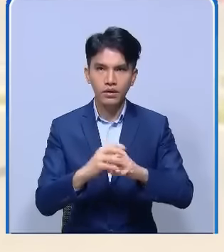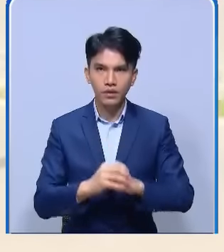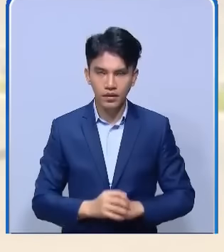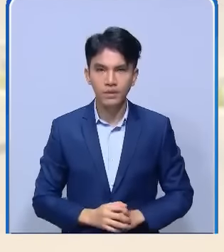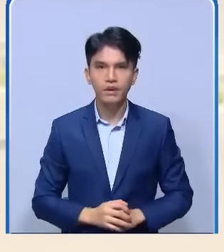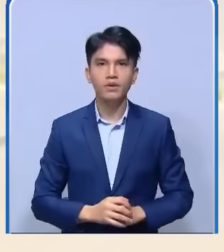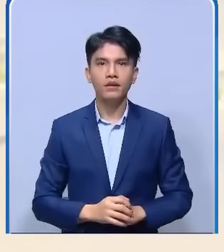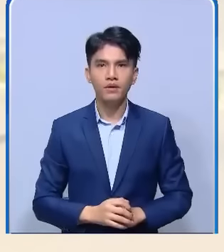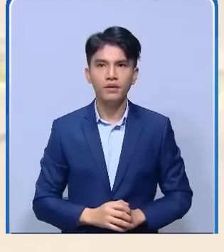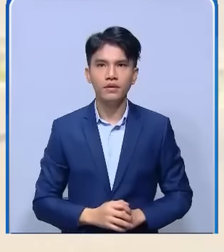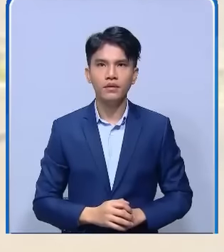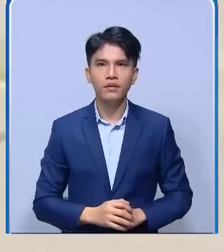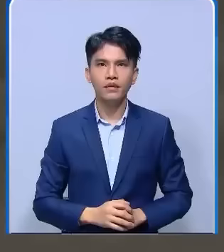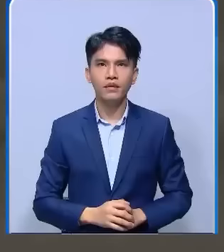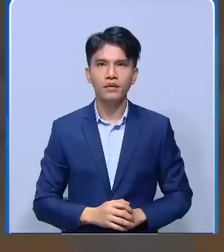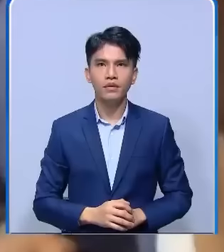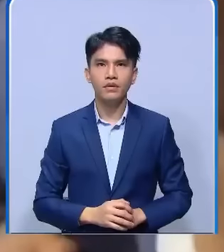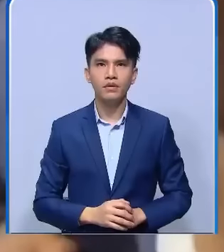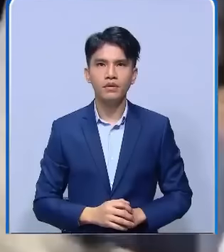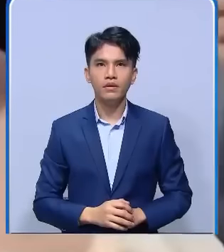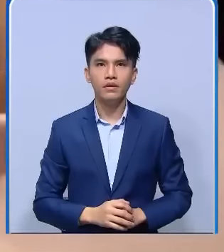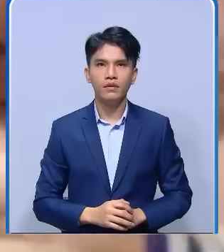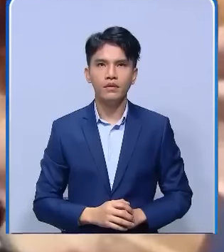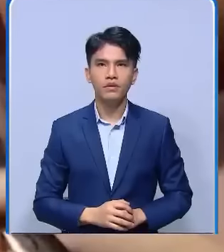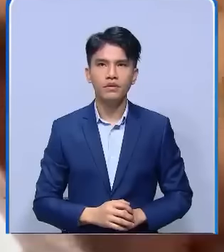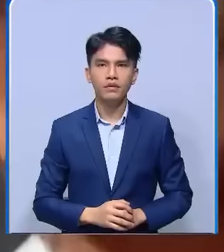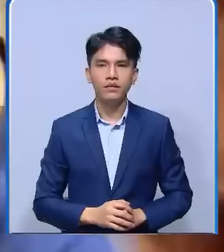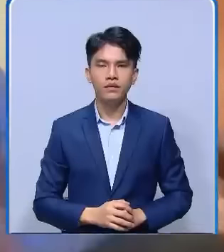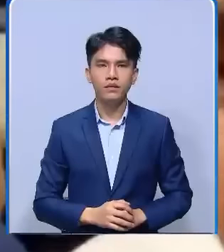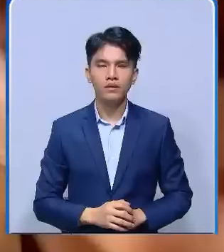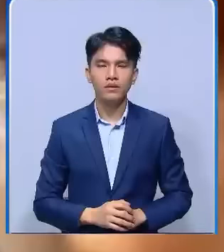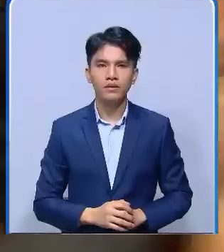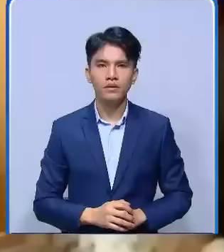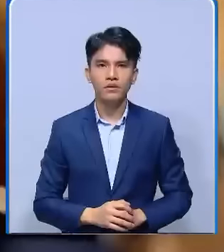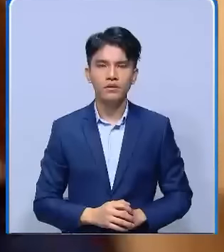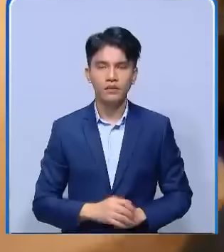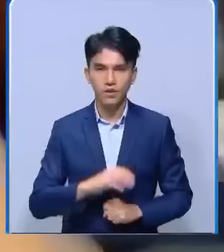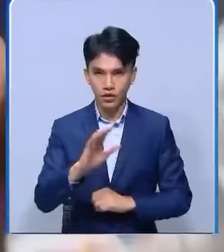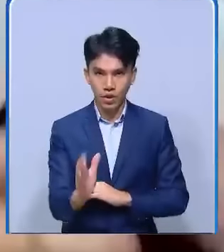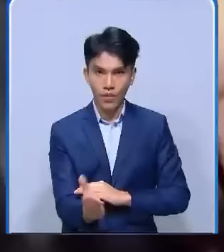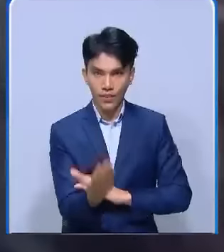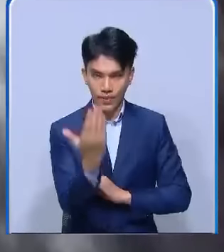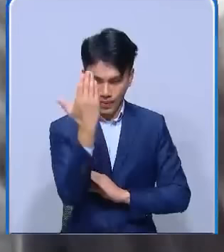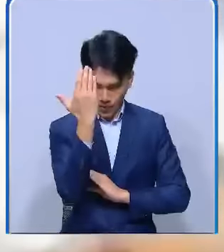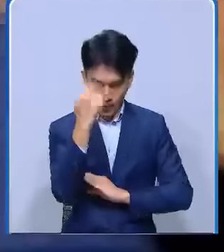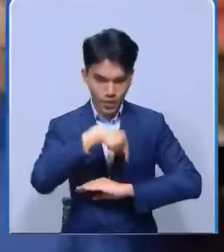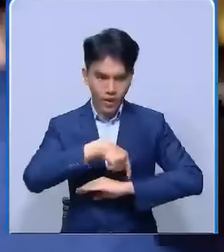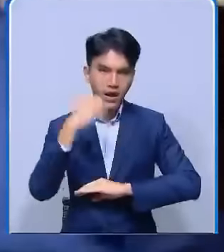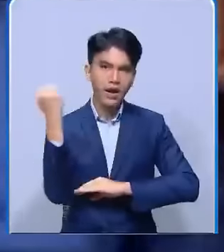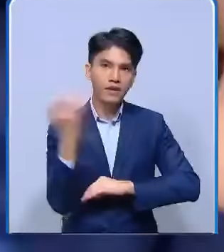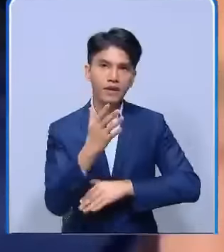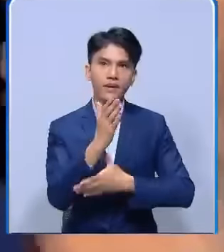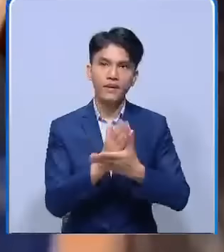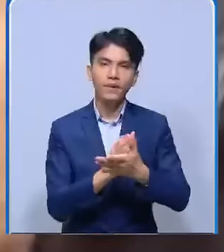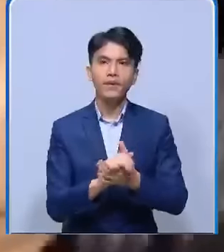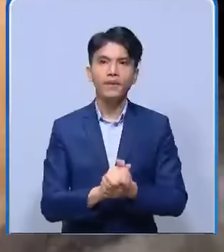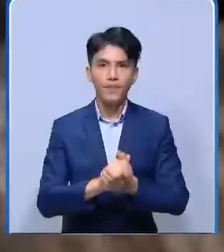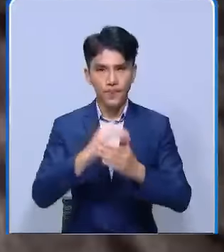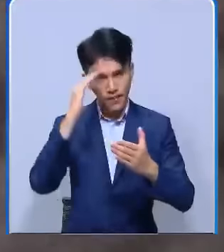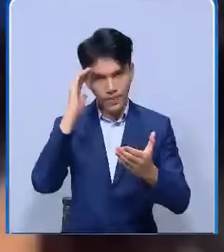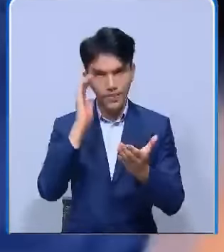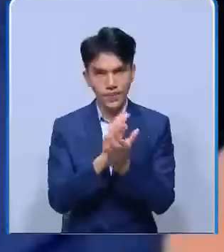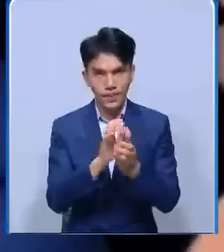ปรามข้างหลังดิฉันนี้ค่ะอย่างไรก็ตามนะคะเมื่อช่วงเช้านะคะเวลาประมาณตีห้าครึ่งที่ผ่านมาค่ะตำรวจก็รี